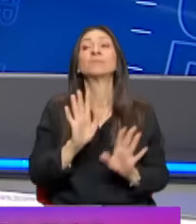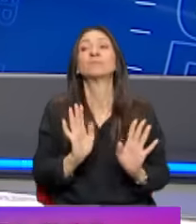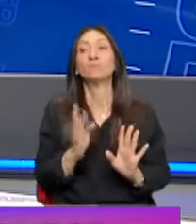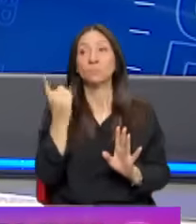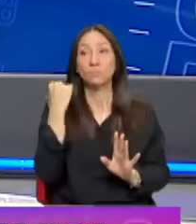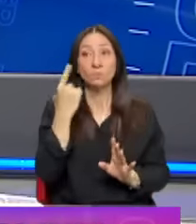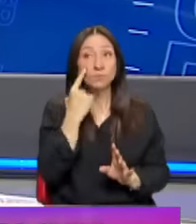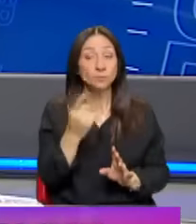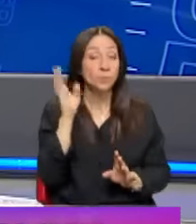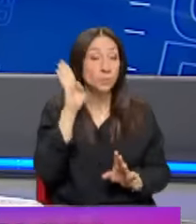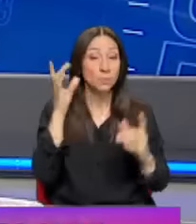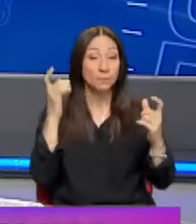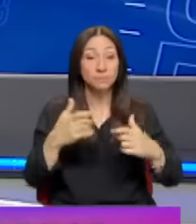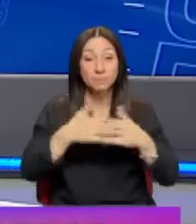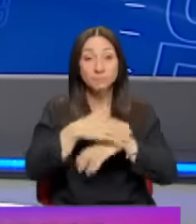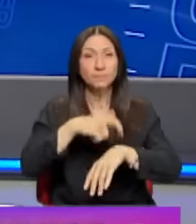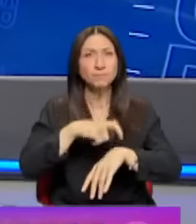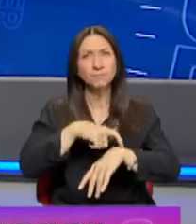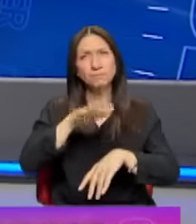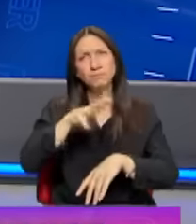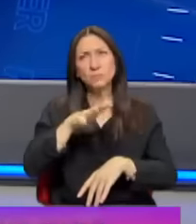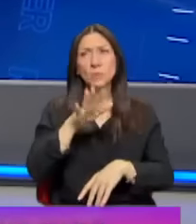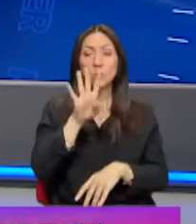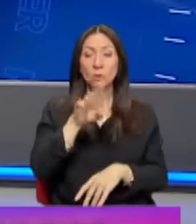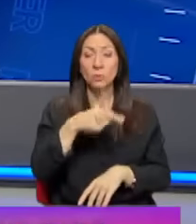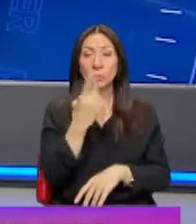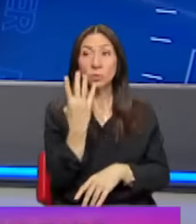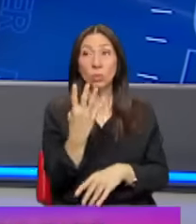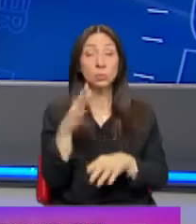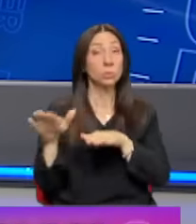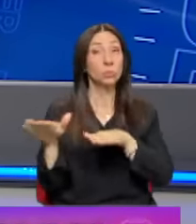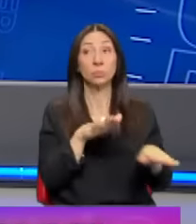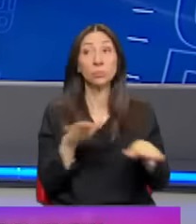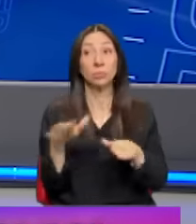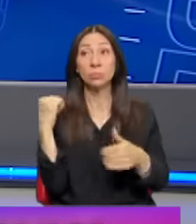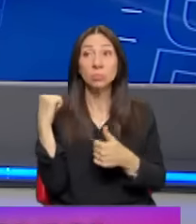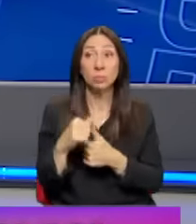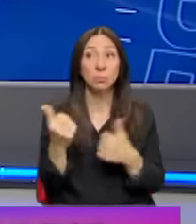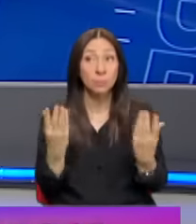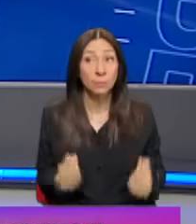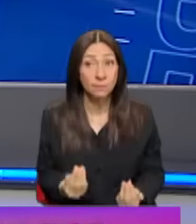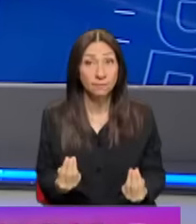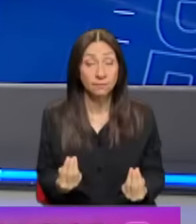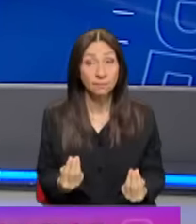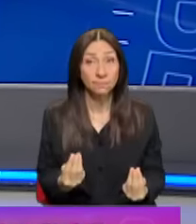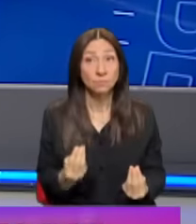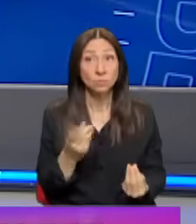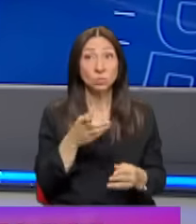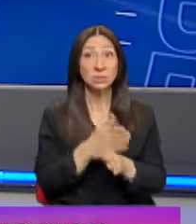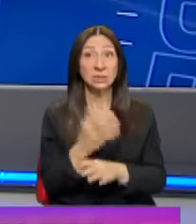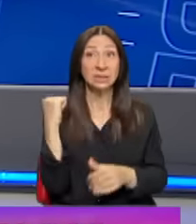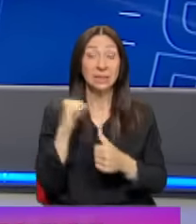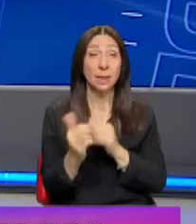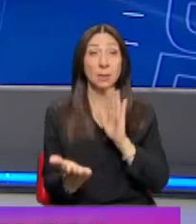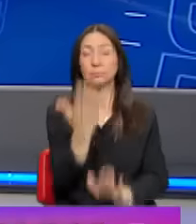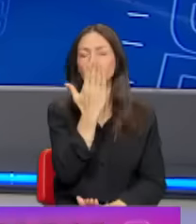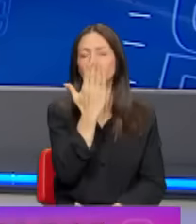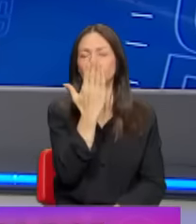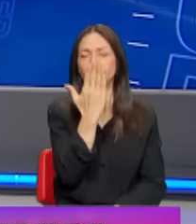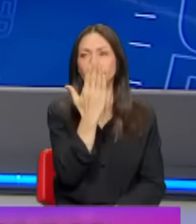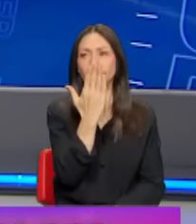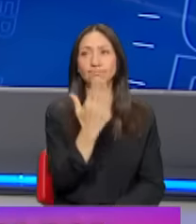Dün itibariyle Malatya'da akşam saatlerinde 4,4 büyüklüğünde yeni bir sarsıntıyla bu gerçek bize